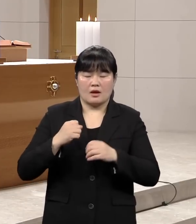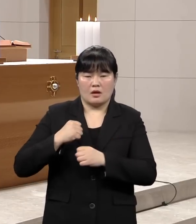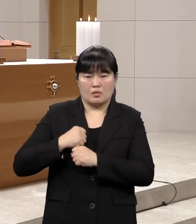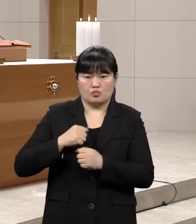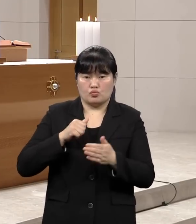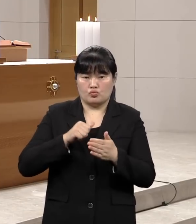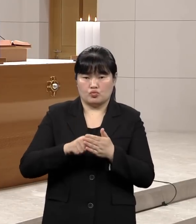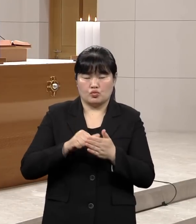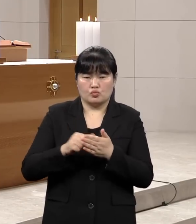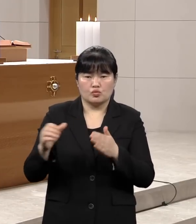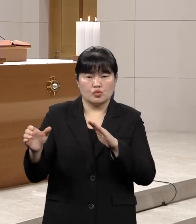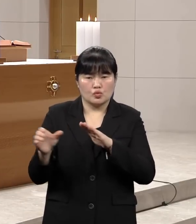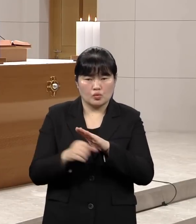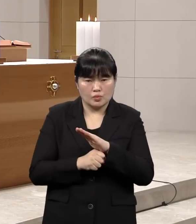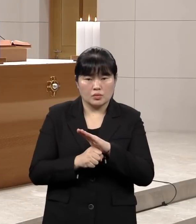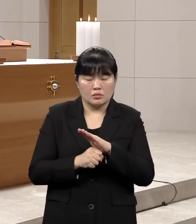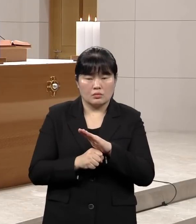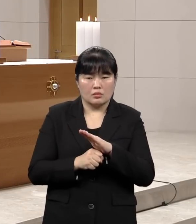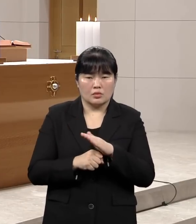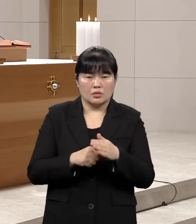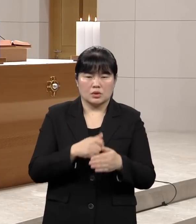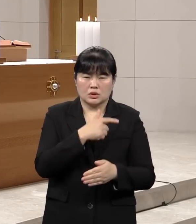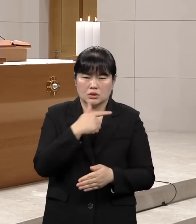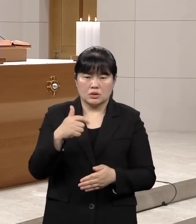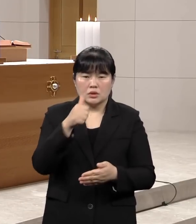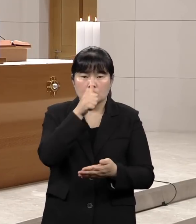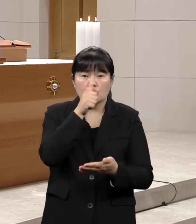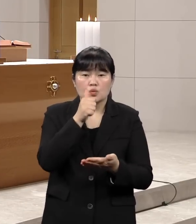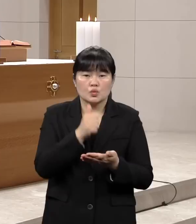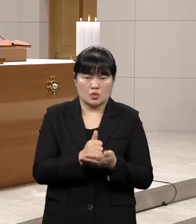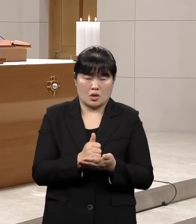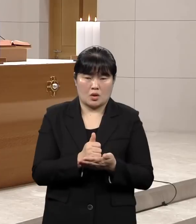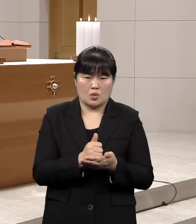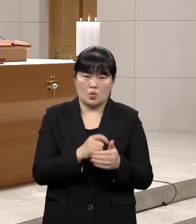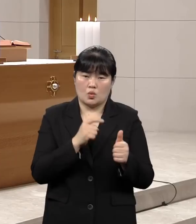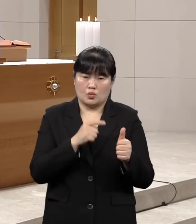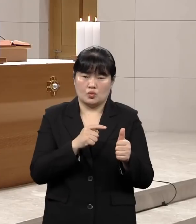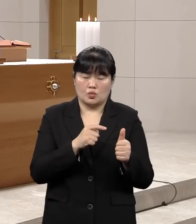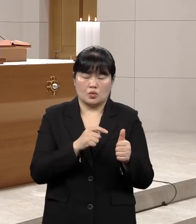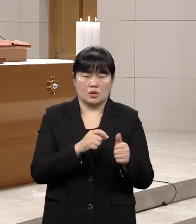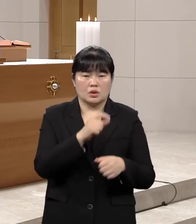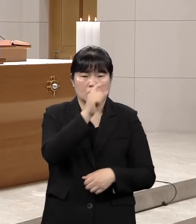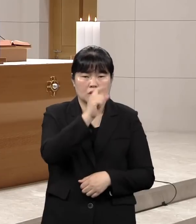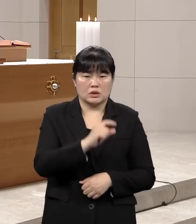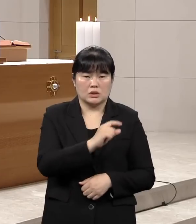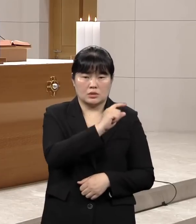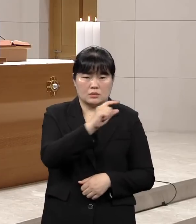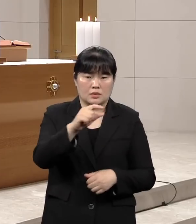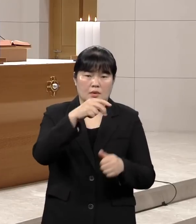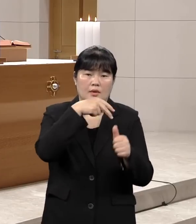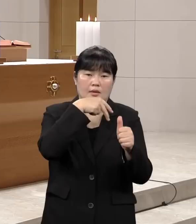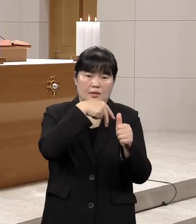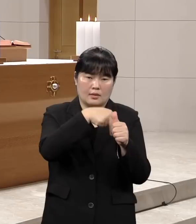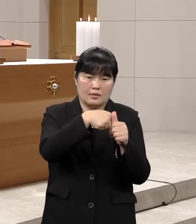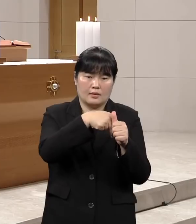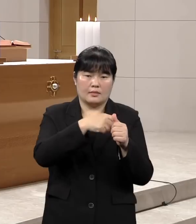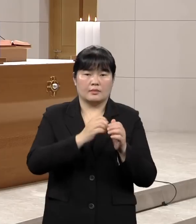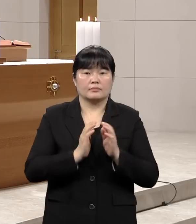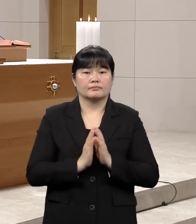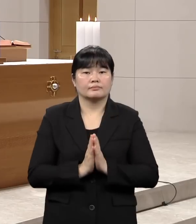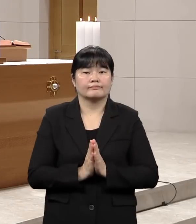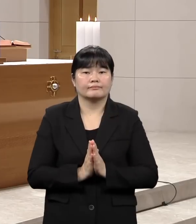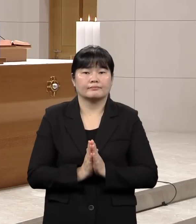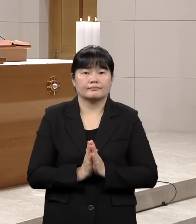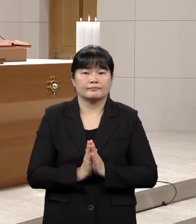군대 물품 제국의 물품을 훔친 거기 때문에 그 죄수는 절도범은 십자가형의 처해지는